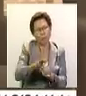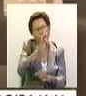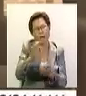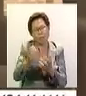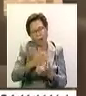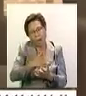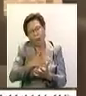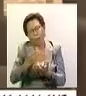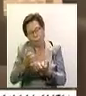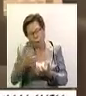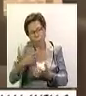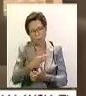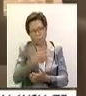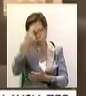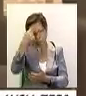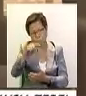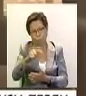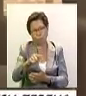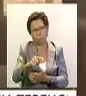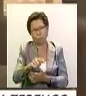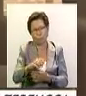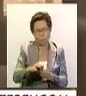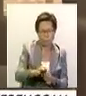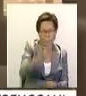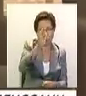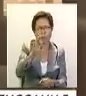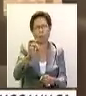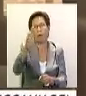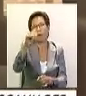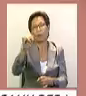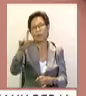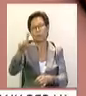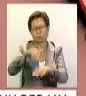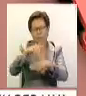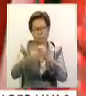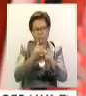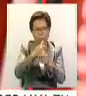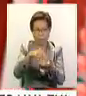niat kita untuk mengimarahkan lagi Maulidur Rasul pada tahun ni.